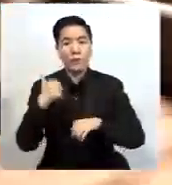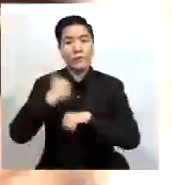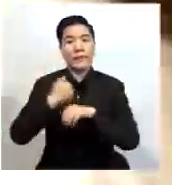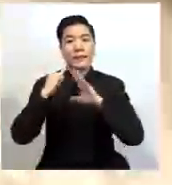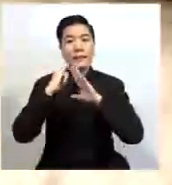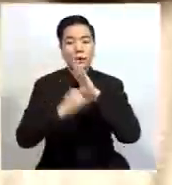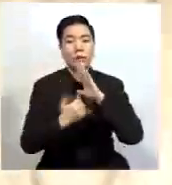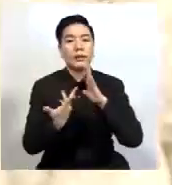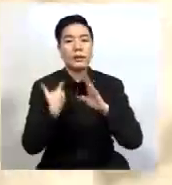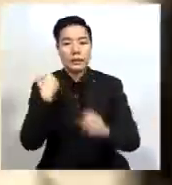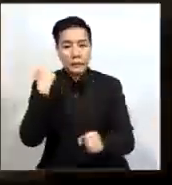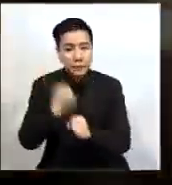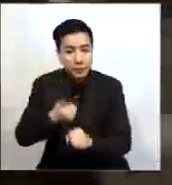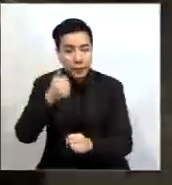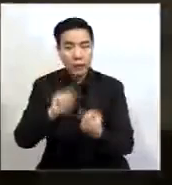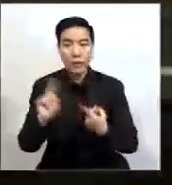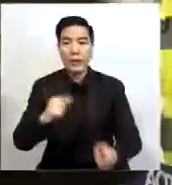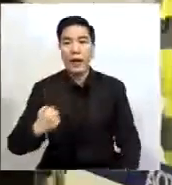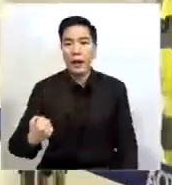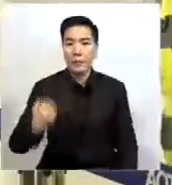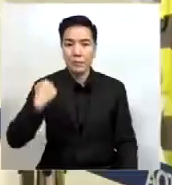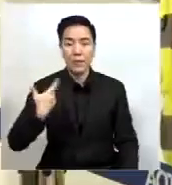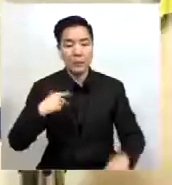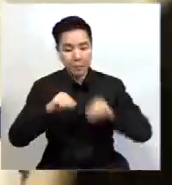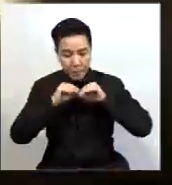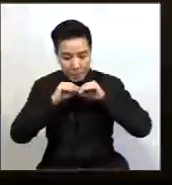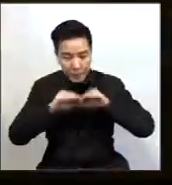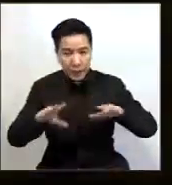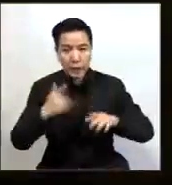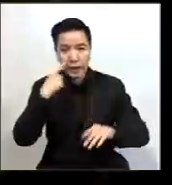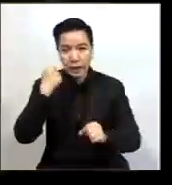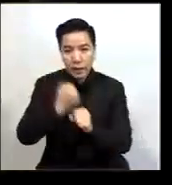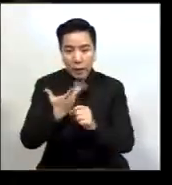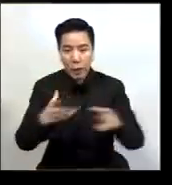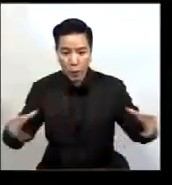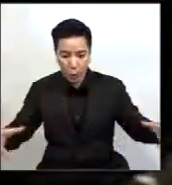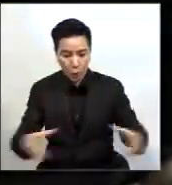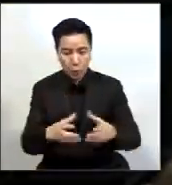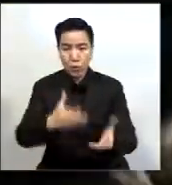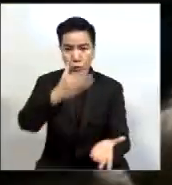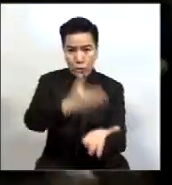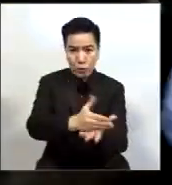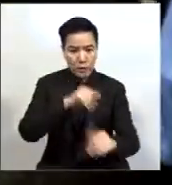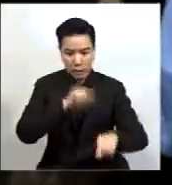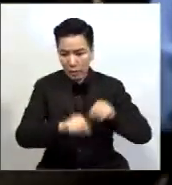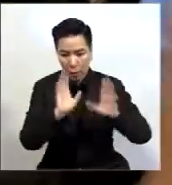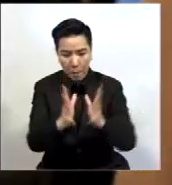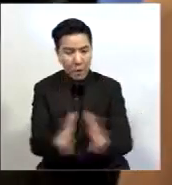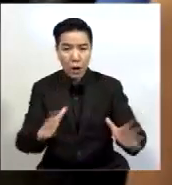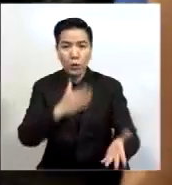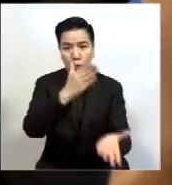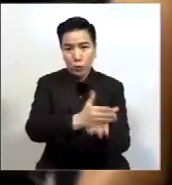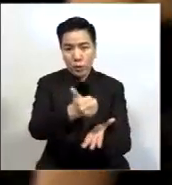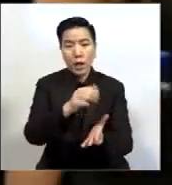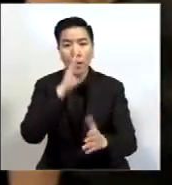การจังหวัดยังสามารถที่จะมีอำนาจในการประกาศให้ยุติการรวมกลุ่มของประชาชนจำนวนมาก